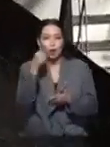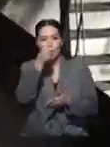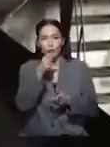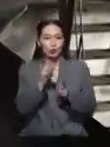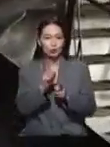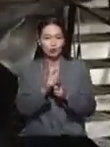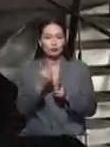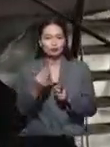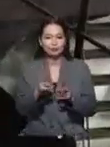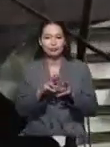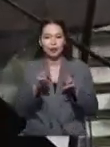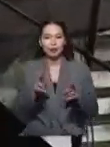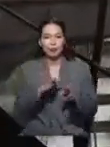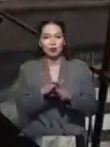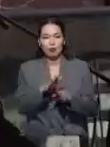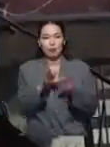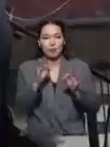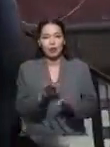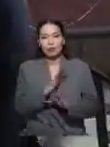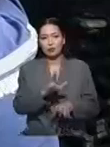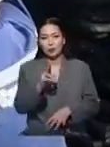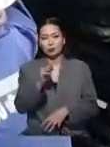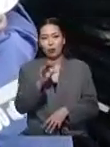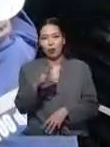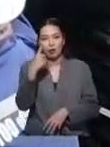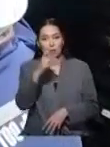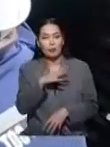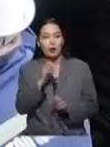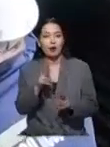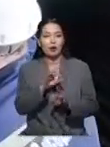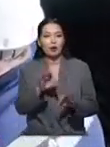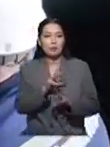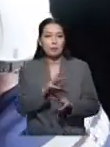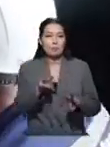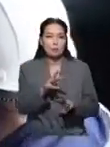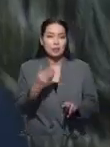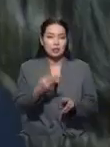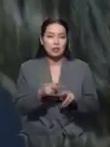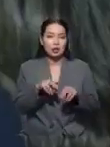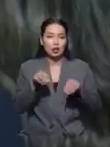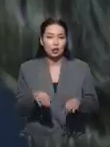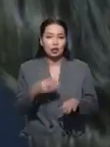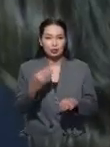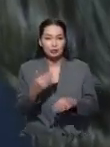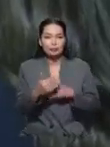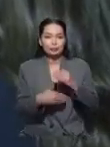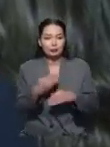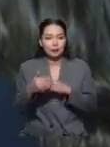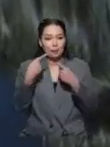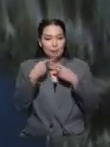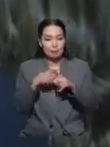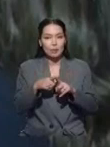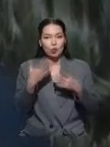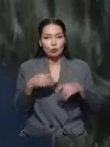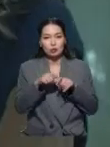соответствовали потребностям, заявил Касым-Жомарт Токаев. Как рассказали в Министерстве промышленности, для решения этих вопросов введен поэтапный механизм. Так, в